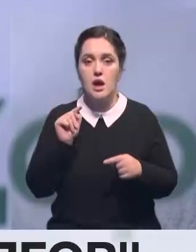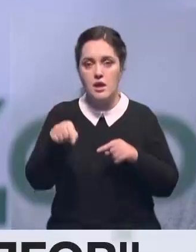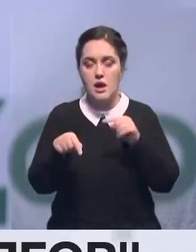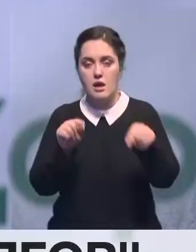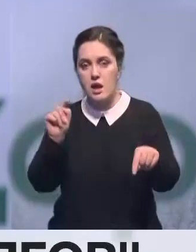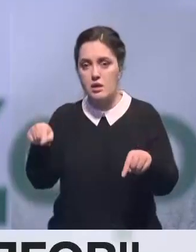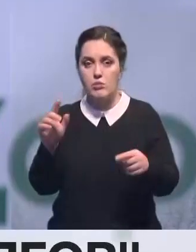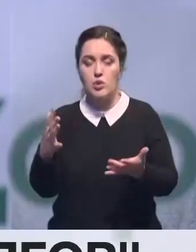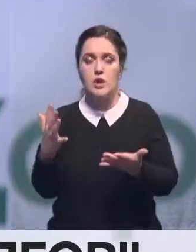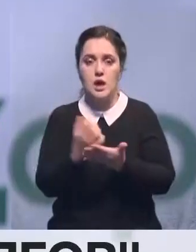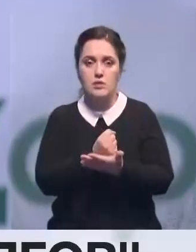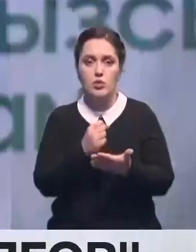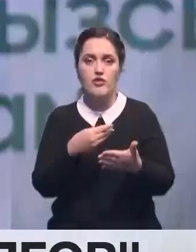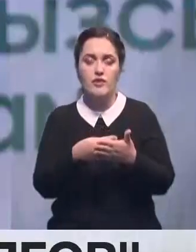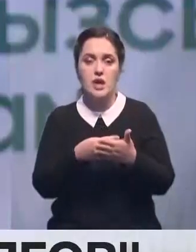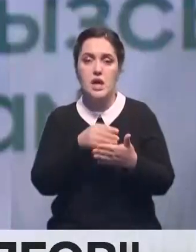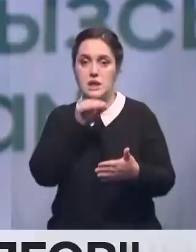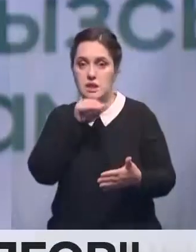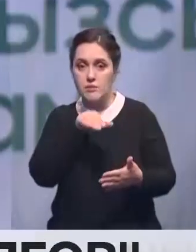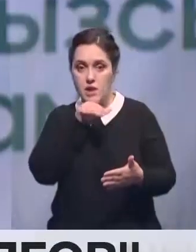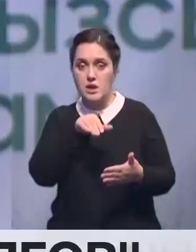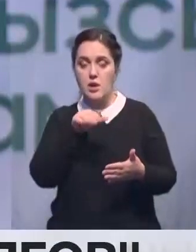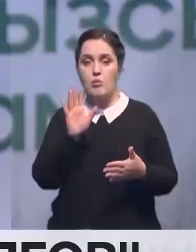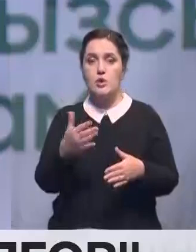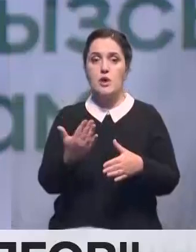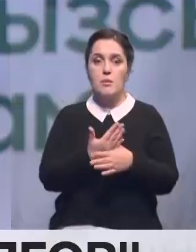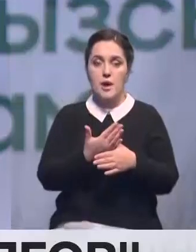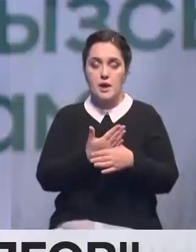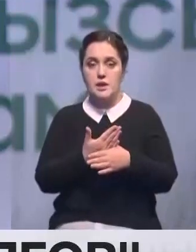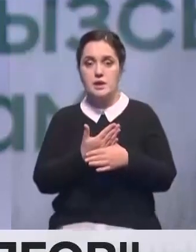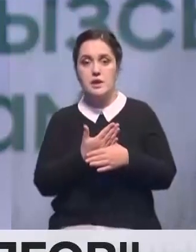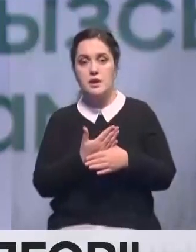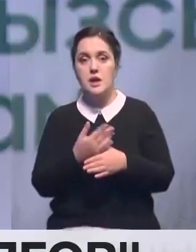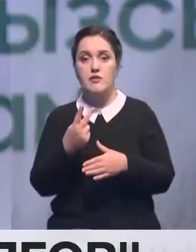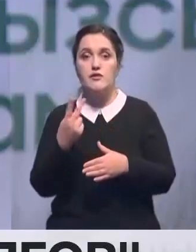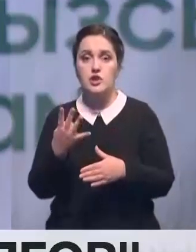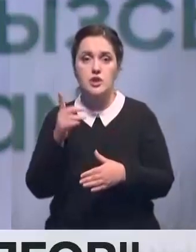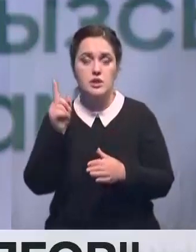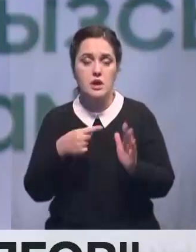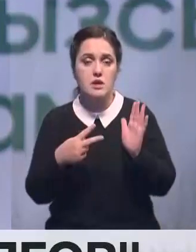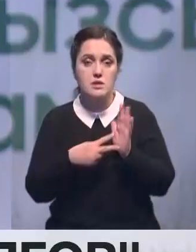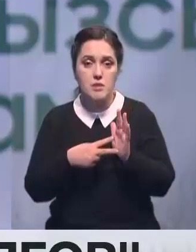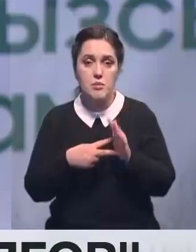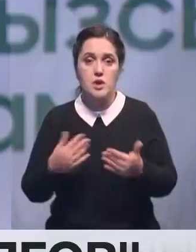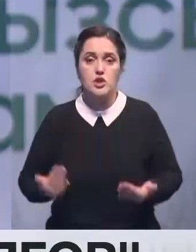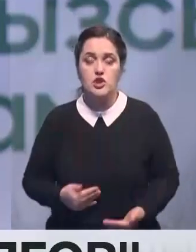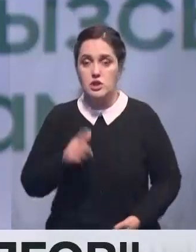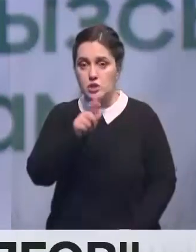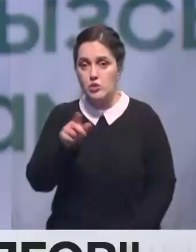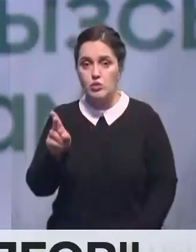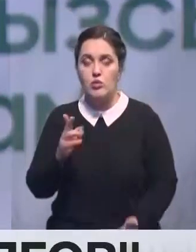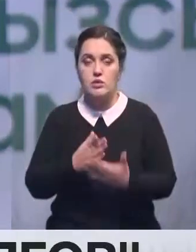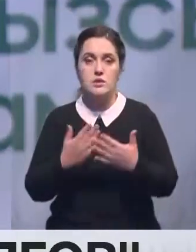ранах э будут локально помогать всё время 24 на 7 жителям которые имеют